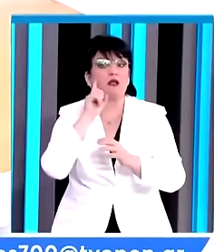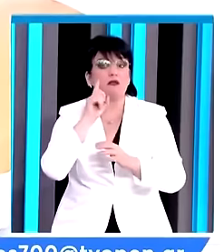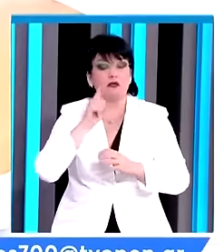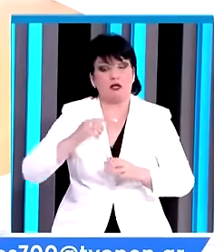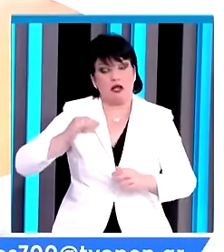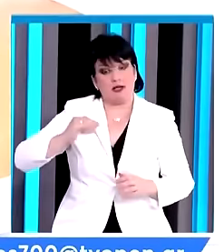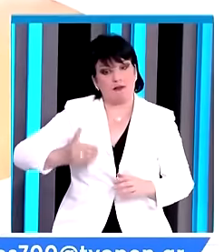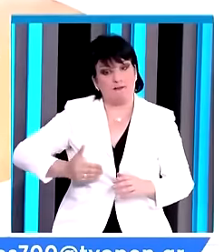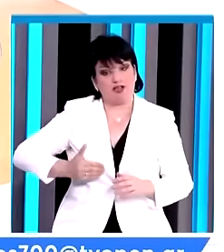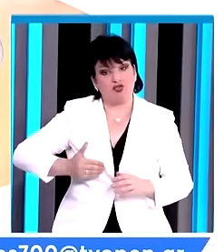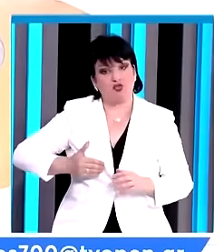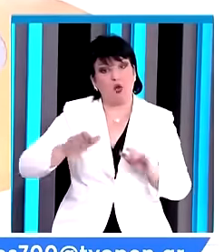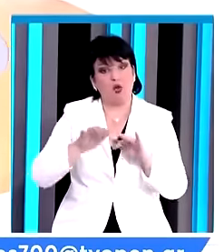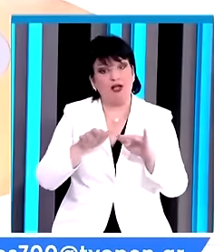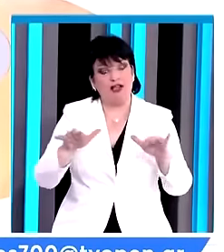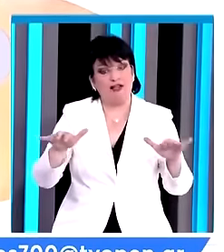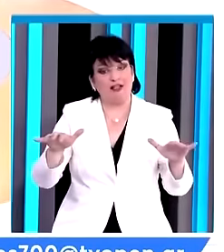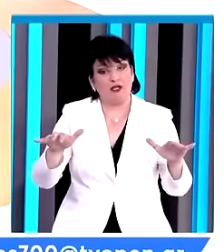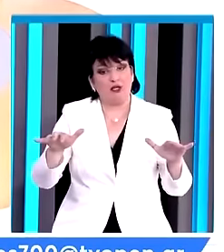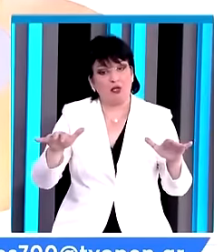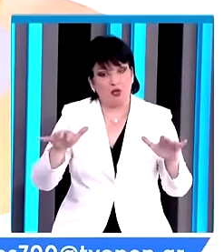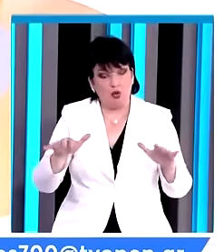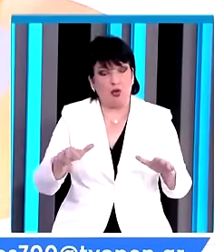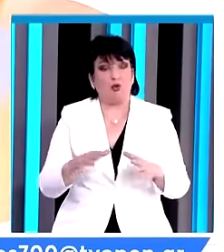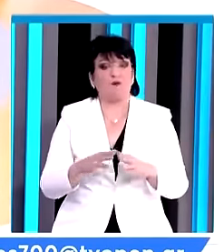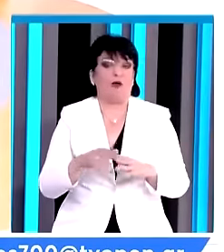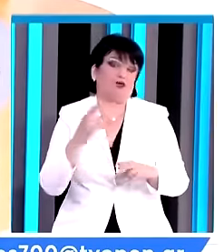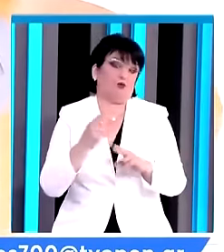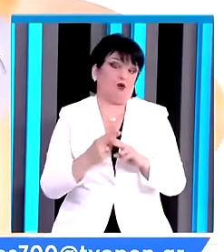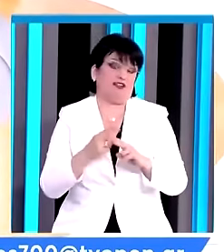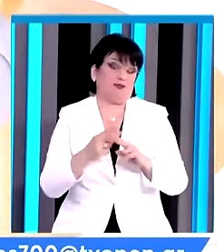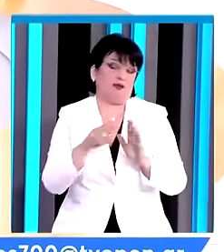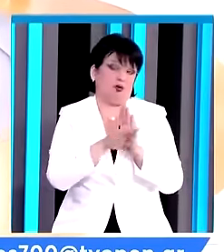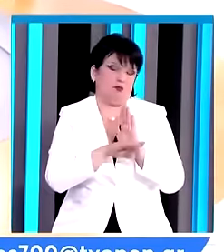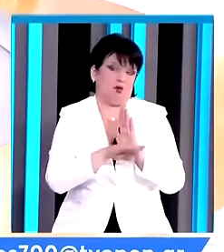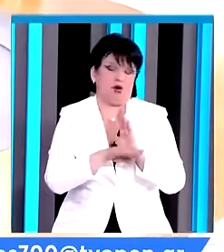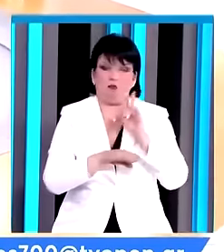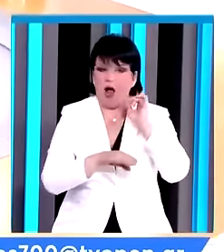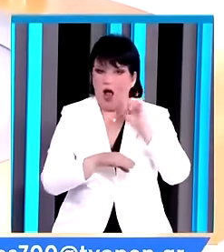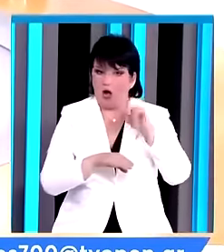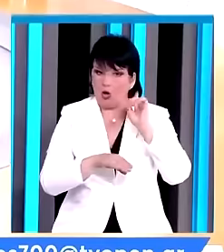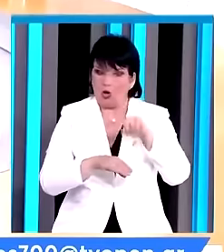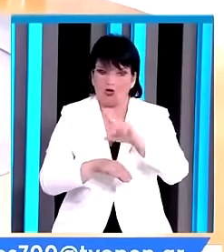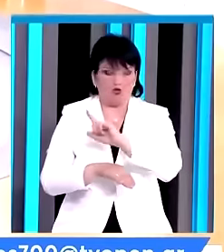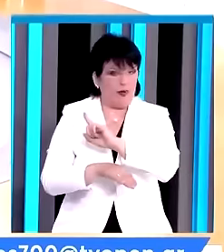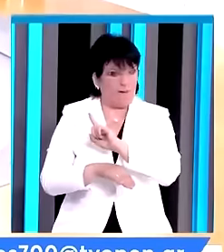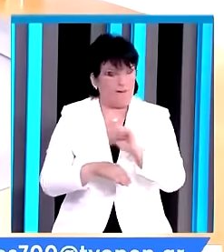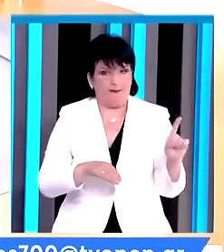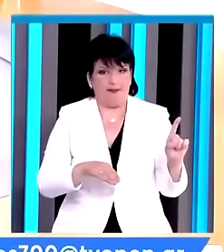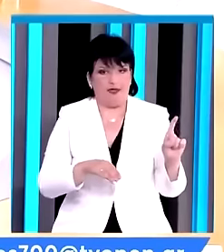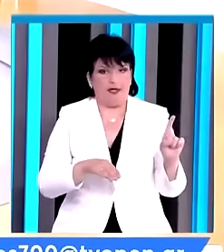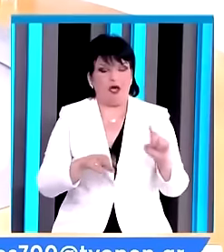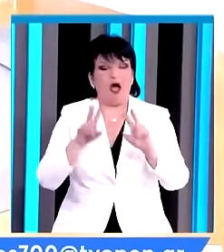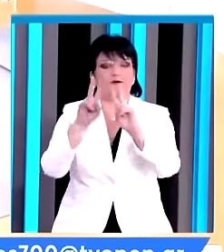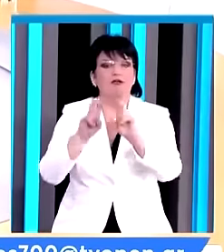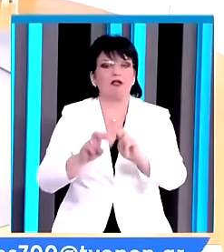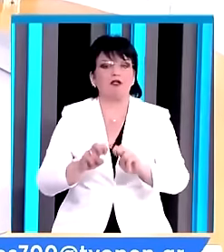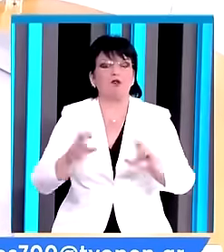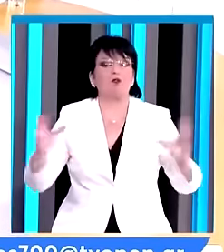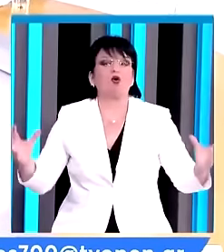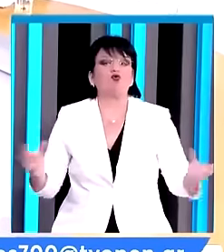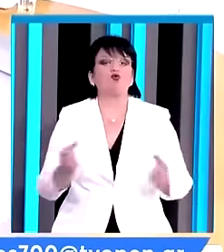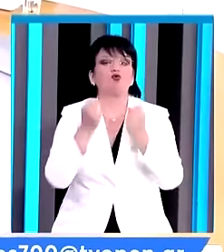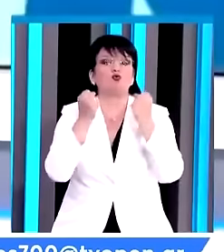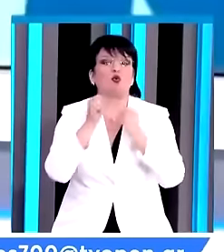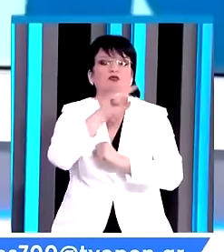καρκίνο του μαστού, τον οποίο δεν τον γνώριζαν. Οι γυναίκες μας ακούνε να μην αγνοήσουν καθόλου το μήνυμα το οποίο θα πάρουν. Μια εξέταση μπορεί να τους σώσει τη ζωή